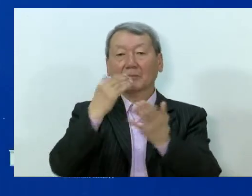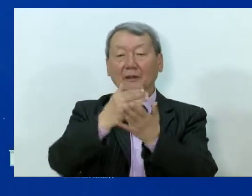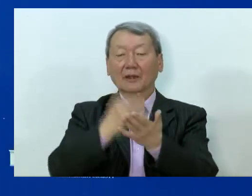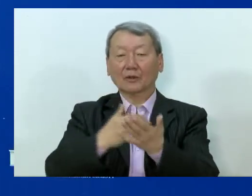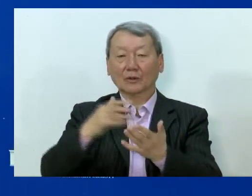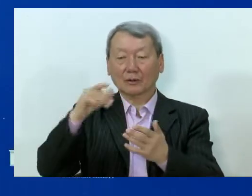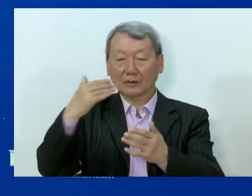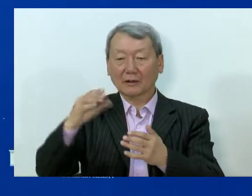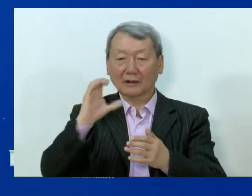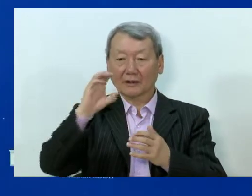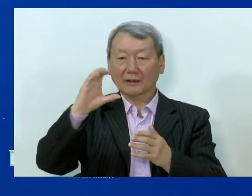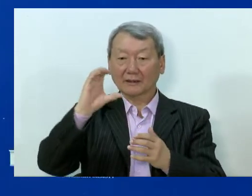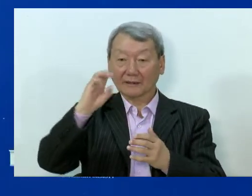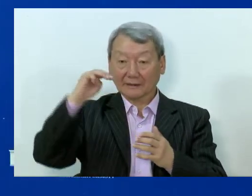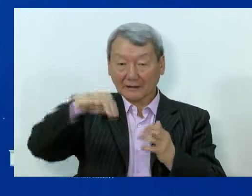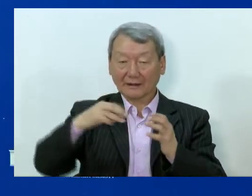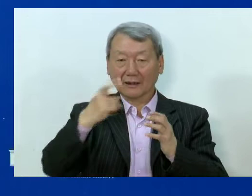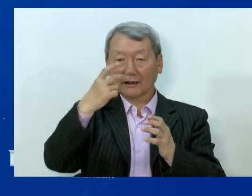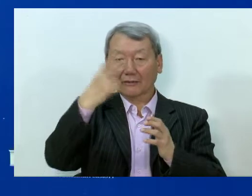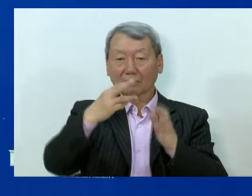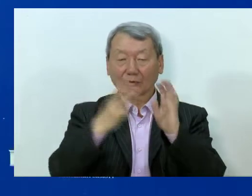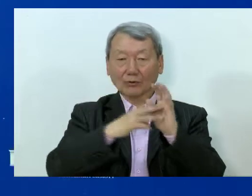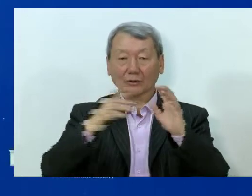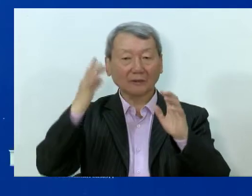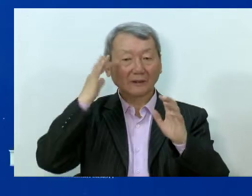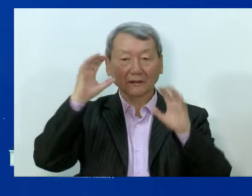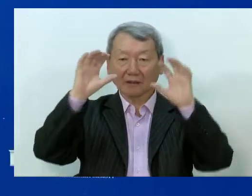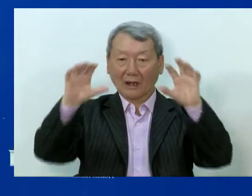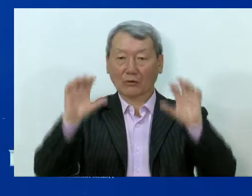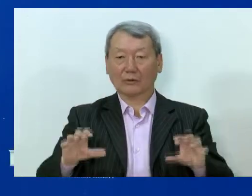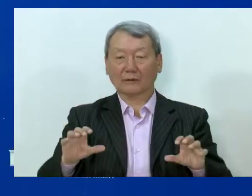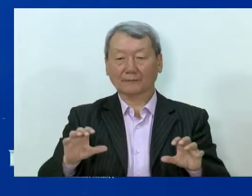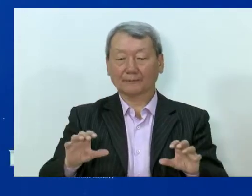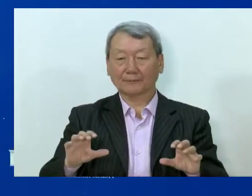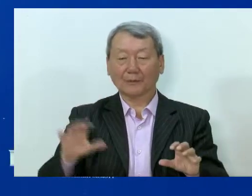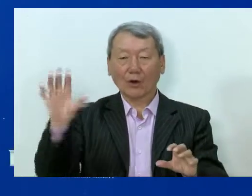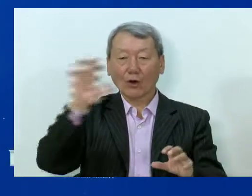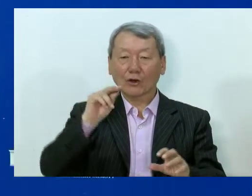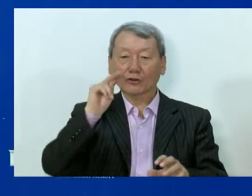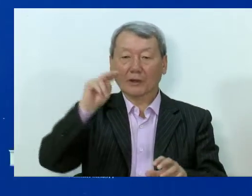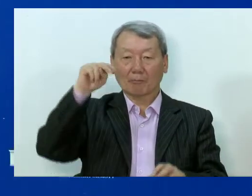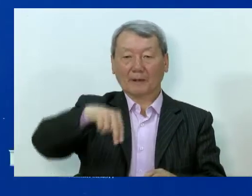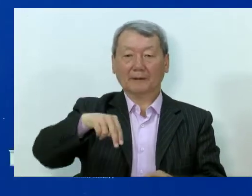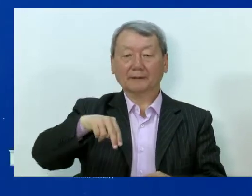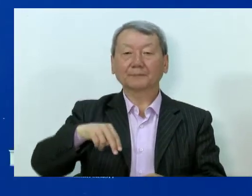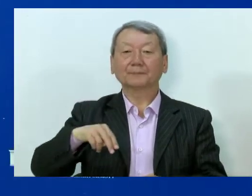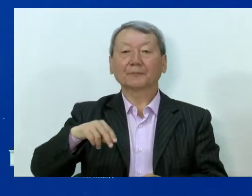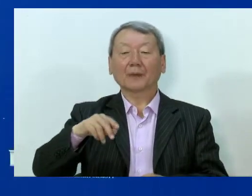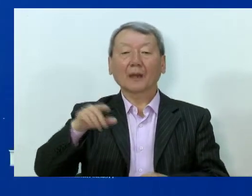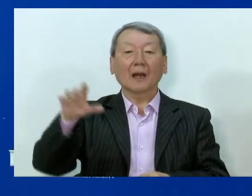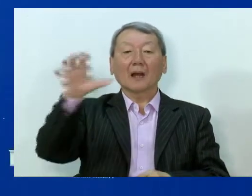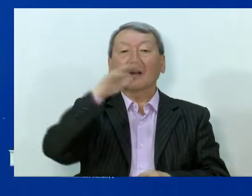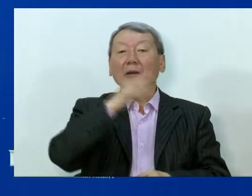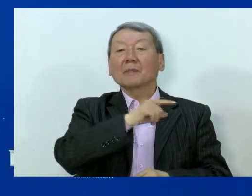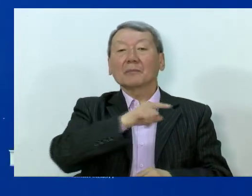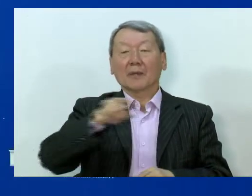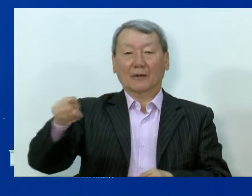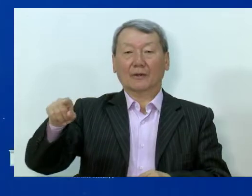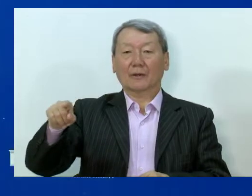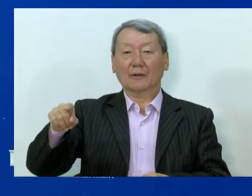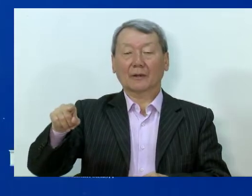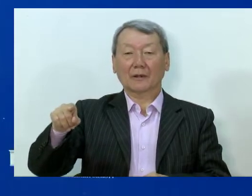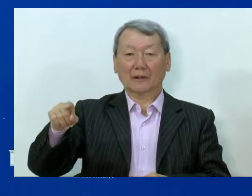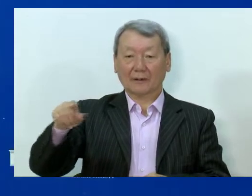согласно статьи 28 кассационного закона о чп за весь период